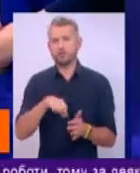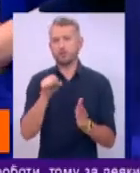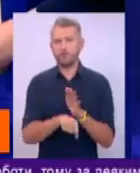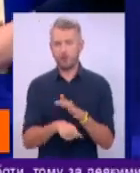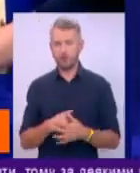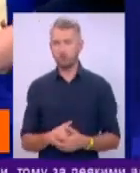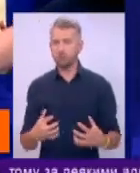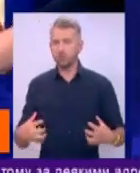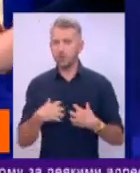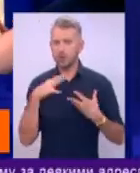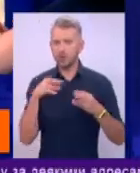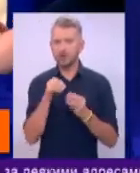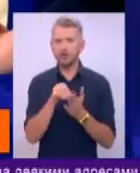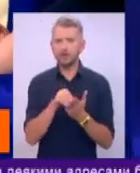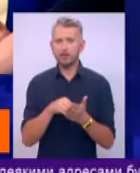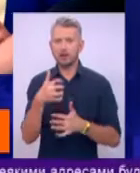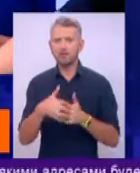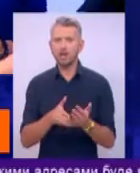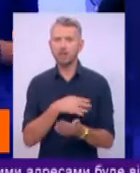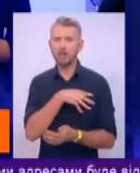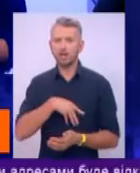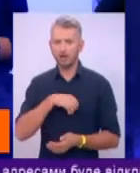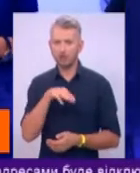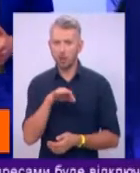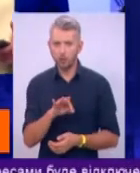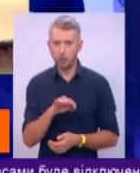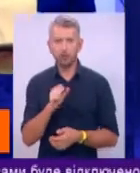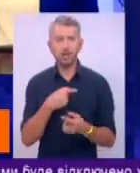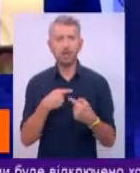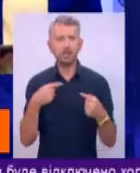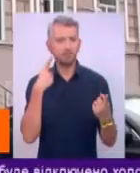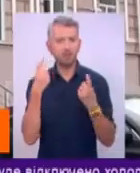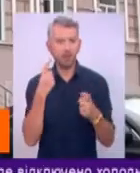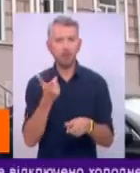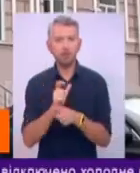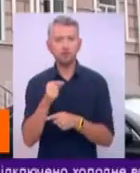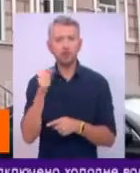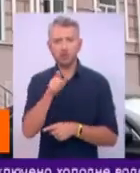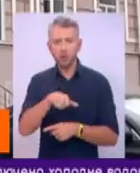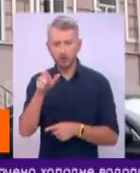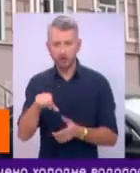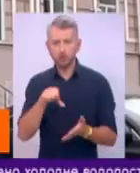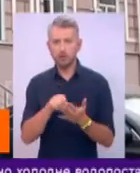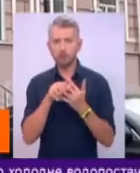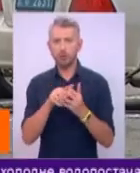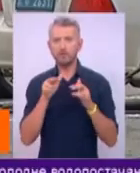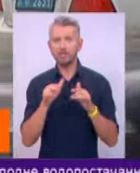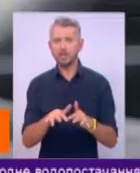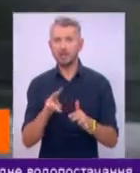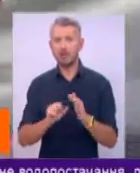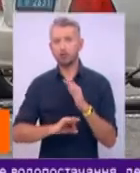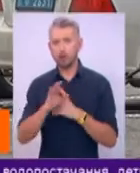з життям. Кричуща статистика і серед ветеранів АТО. За різними даними, вже більше 1000 осіб, учасників бойових дій на сході